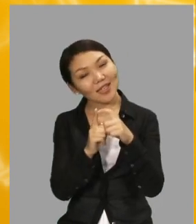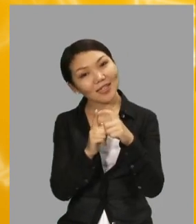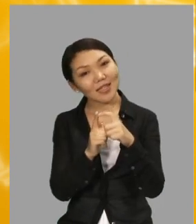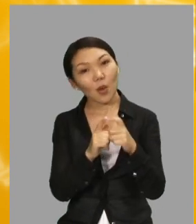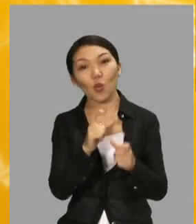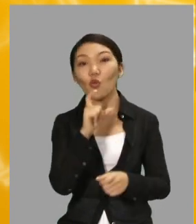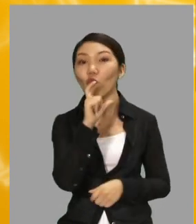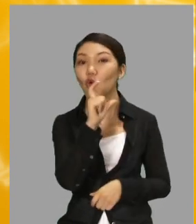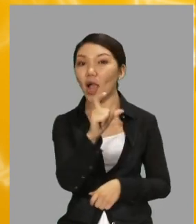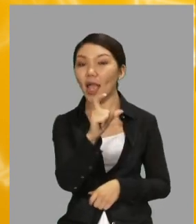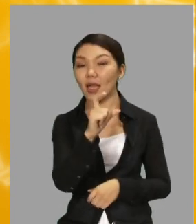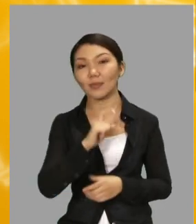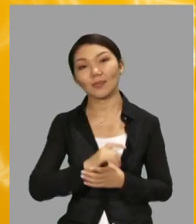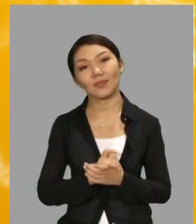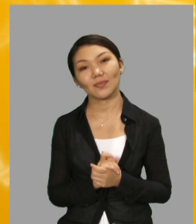букву «э».